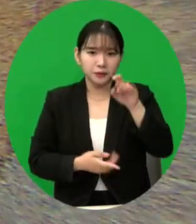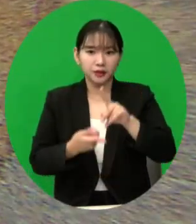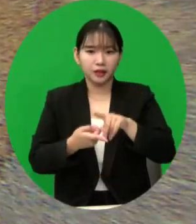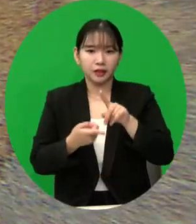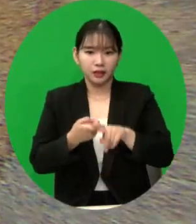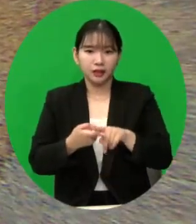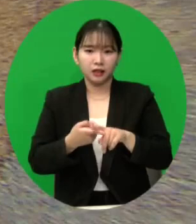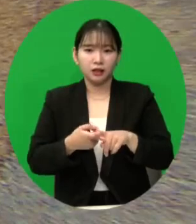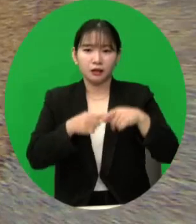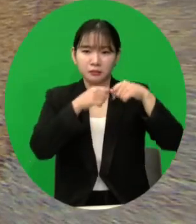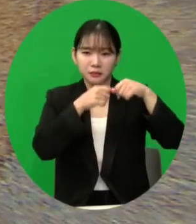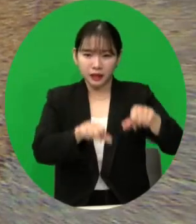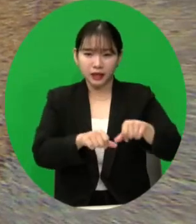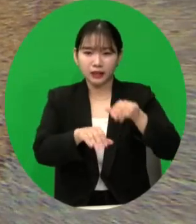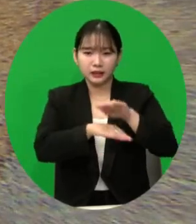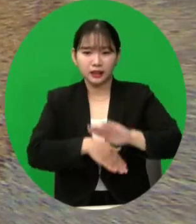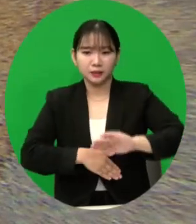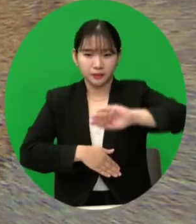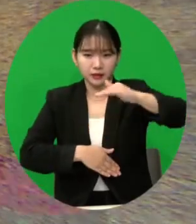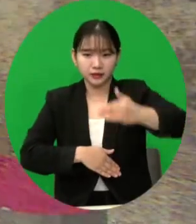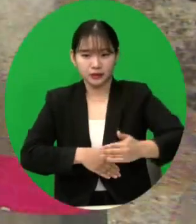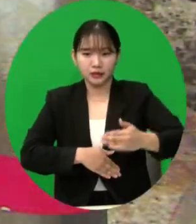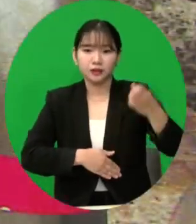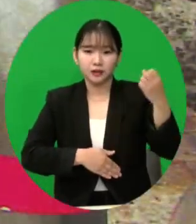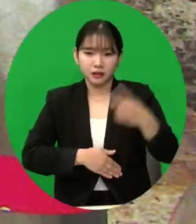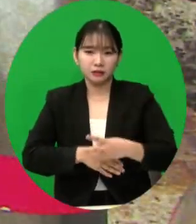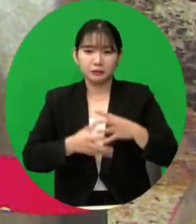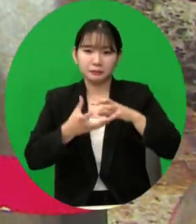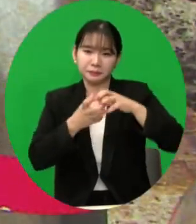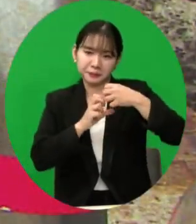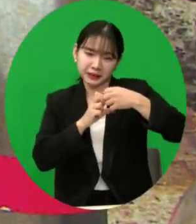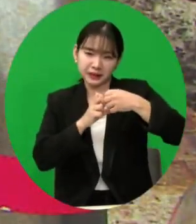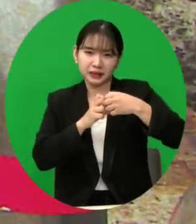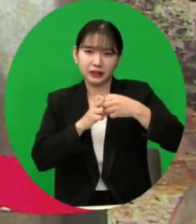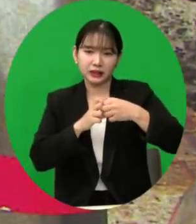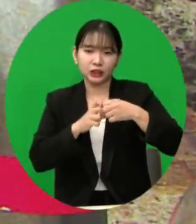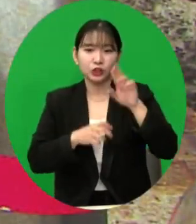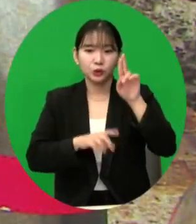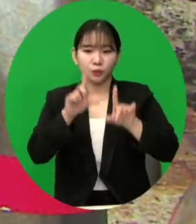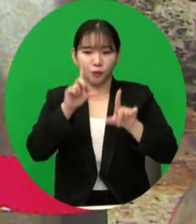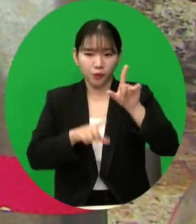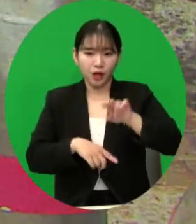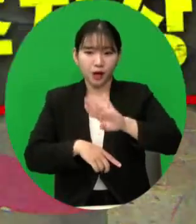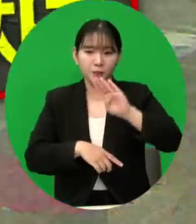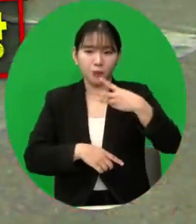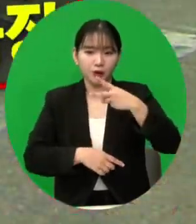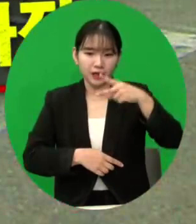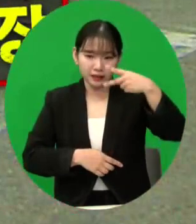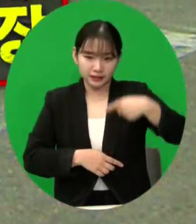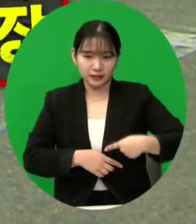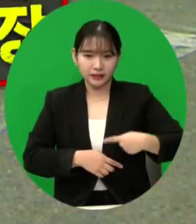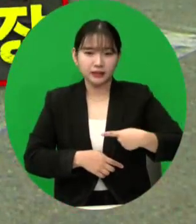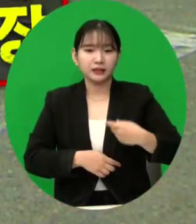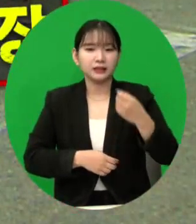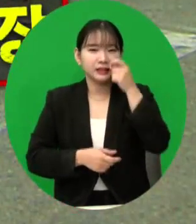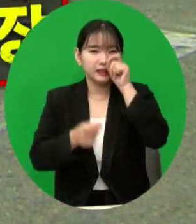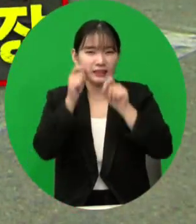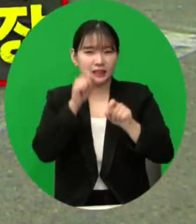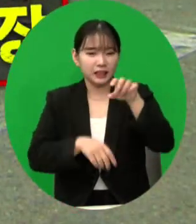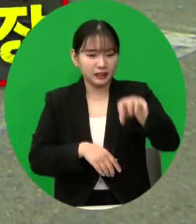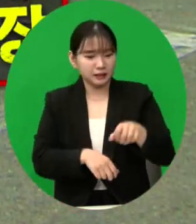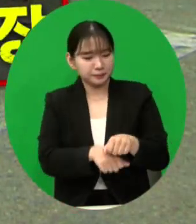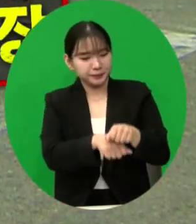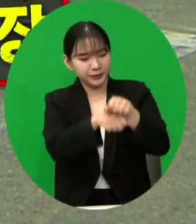것처럼 파손된 차량 방지턱, 그리고 찌그러진 채 방치된 U자형 볼라드, 심지어 쓰레기장으로